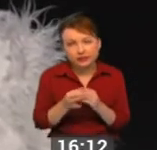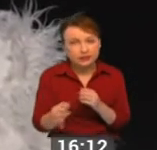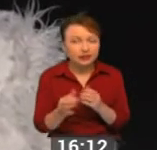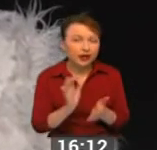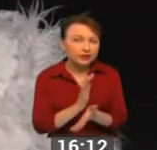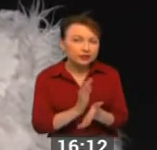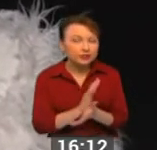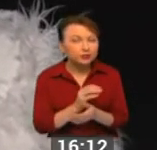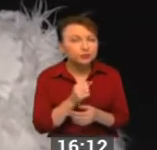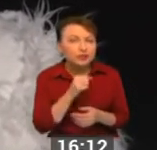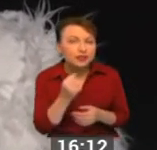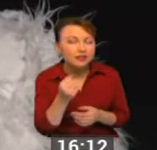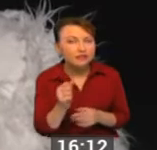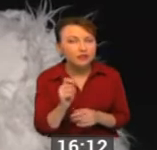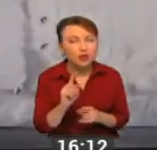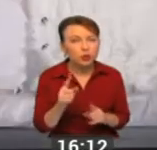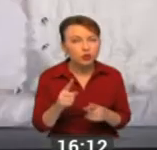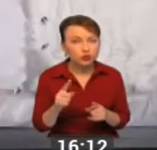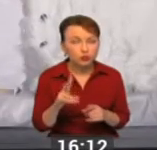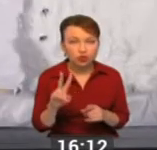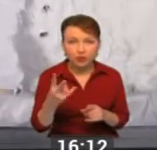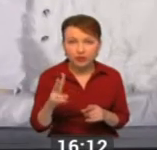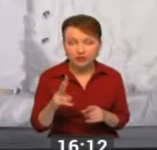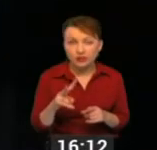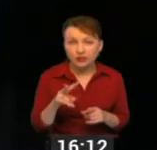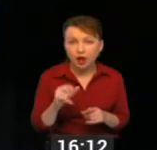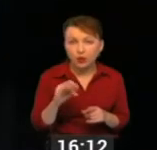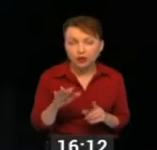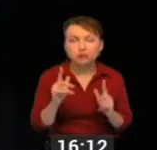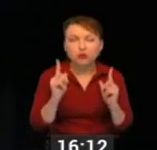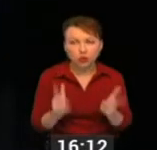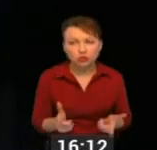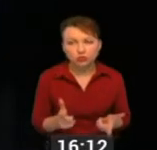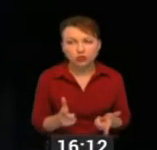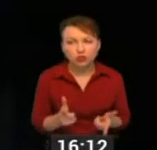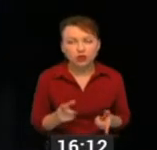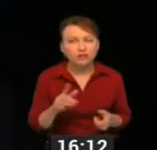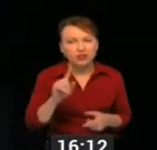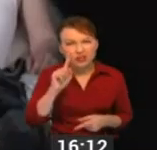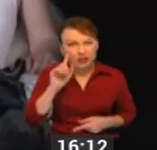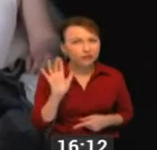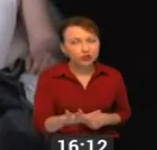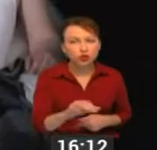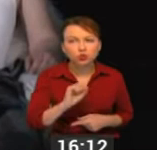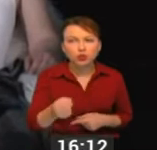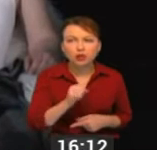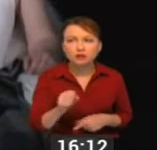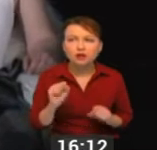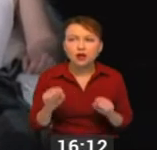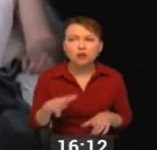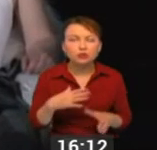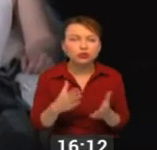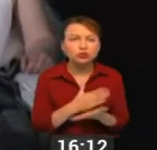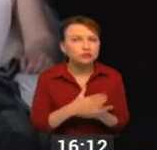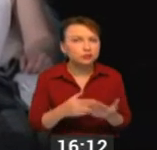аби взяти інтерв'ю. Чому нобелівський лауреат погоджується на це? Адже він ненавидить журналістів. А можливо, це зовсім